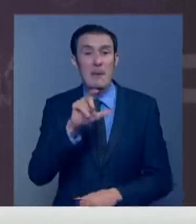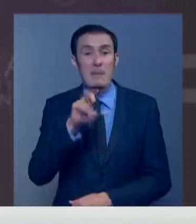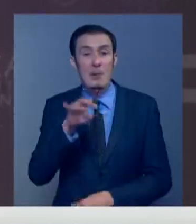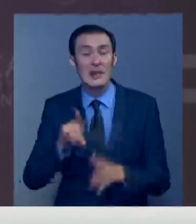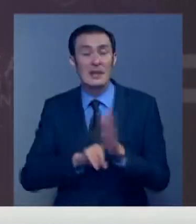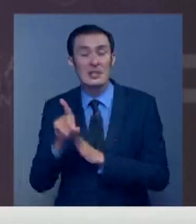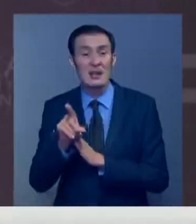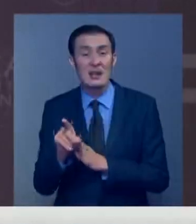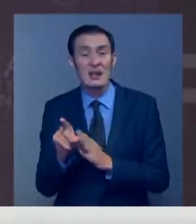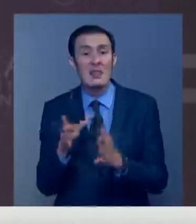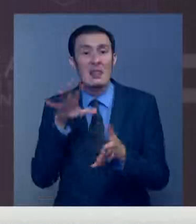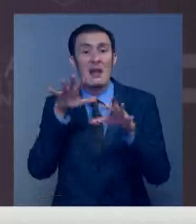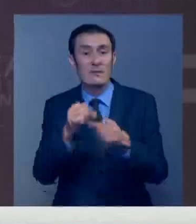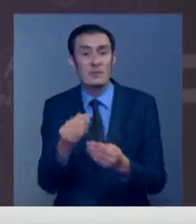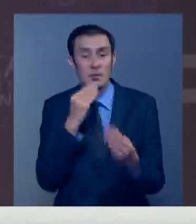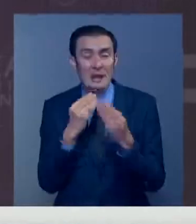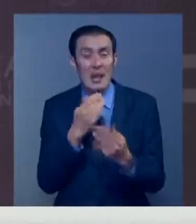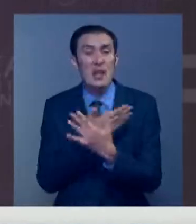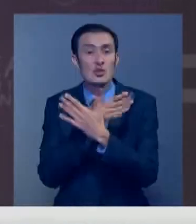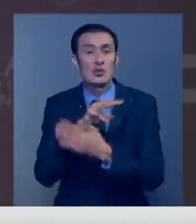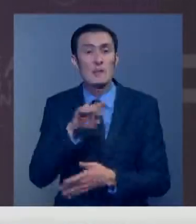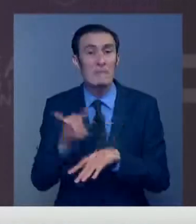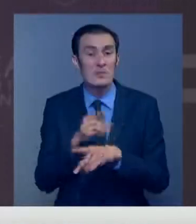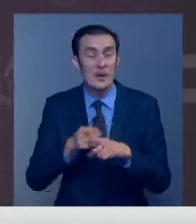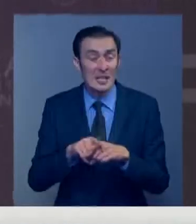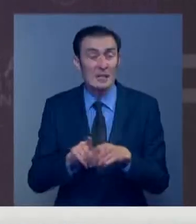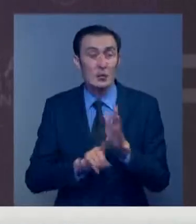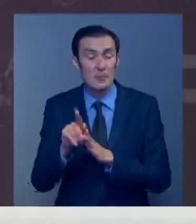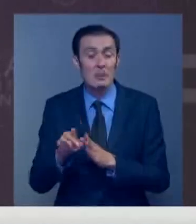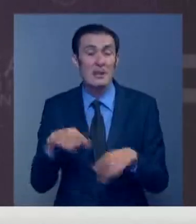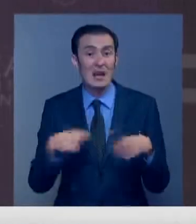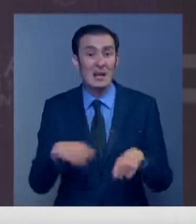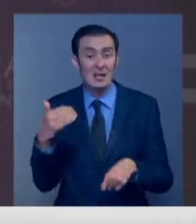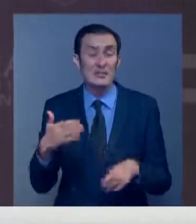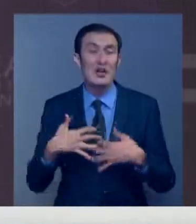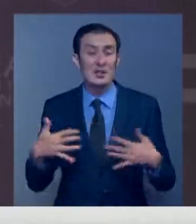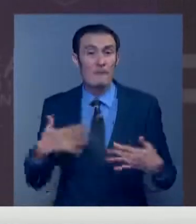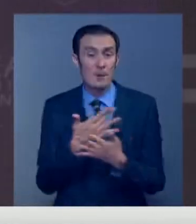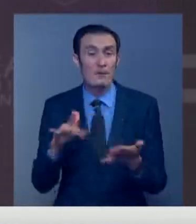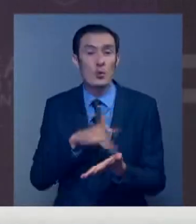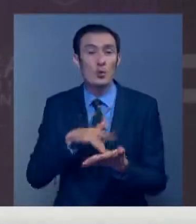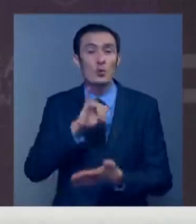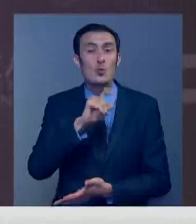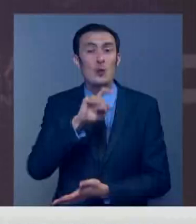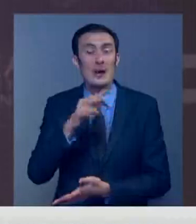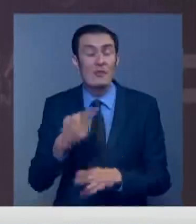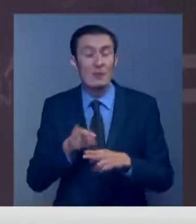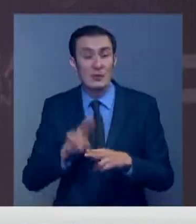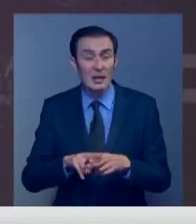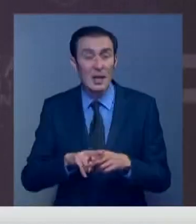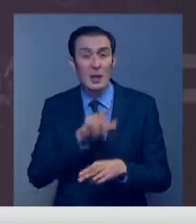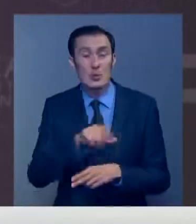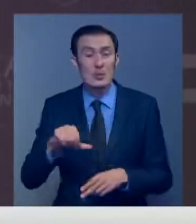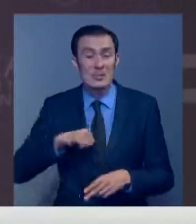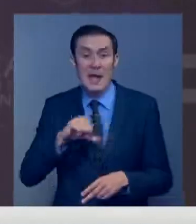ловить летучих мышей. Нынешний коронавирус тоже начался от летучей мыши на рынке диких животных в Ухане. Ящик Пандоры человечество